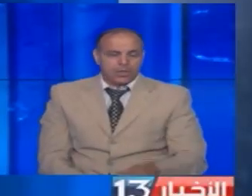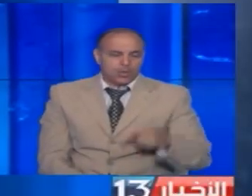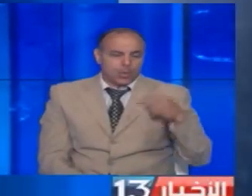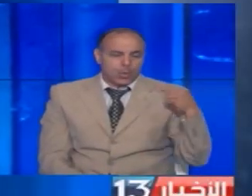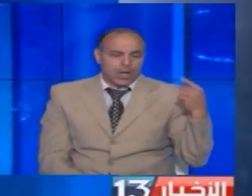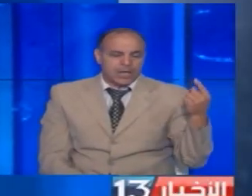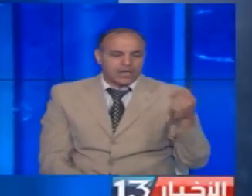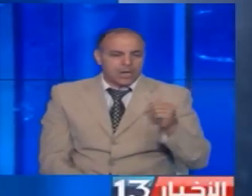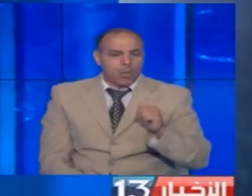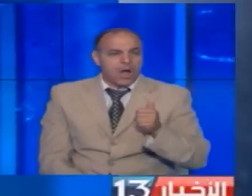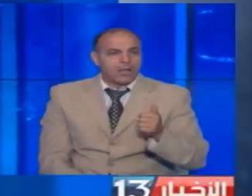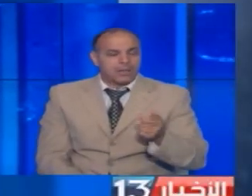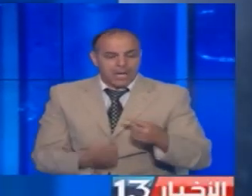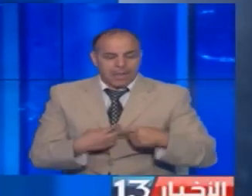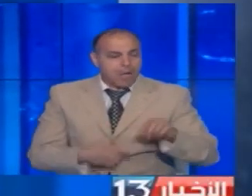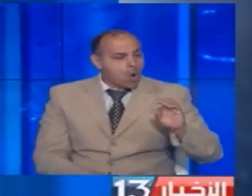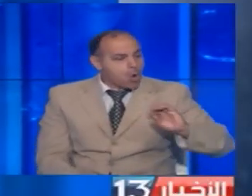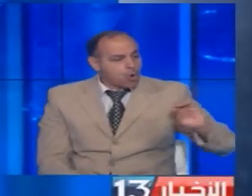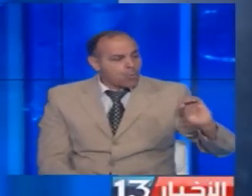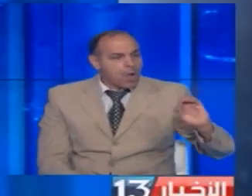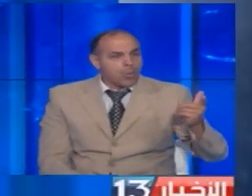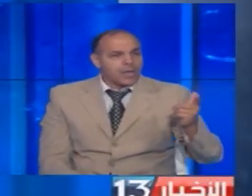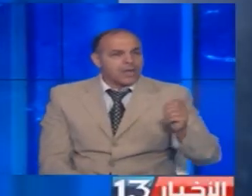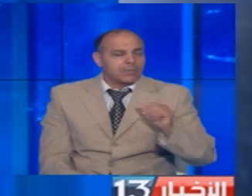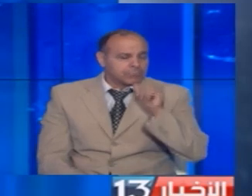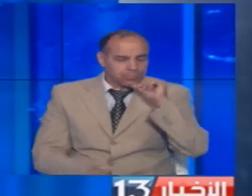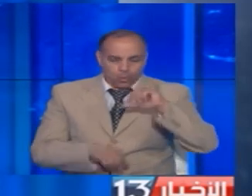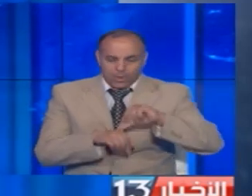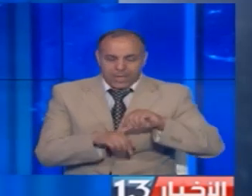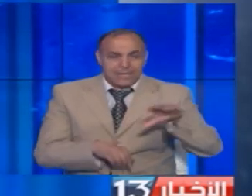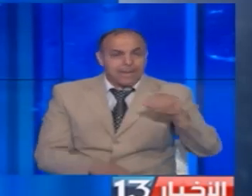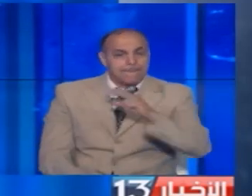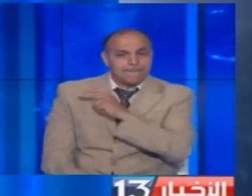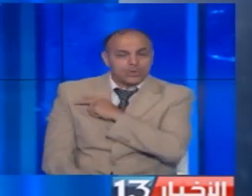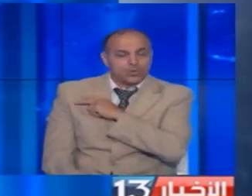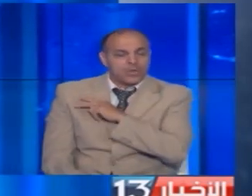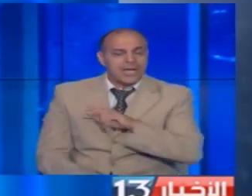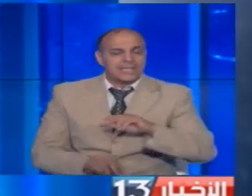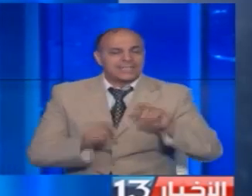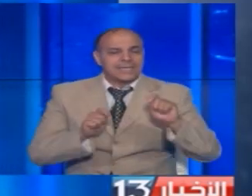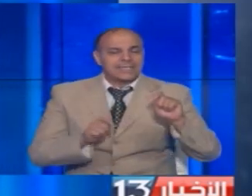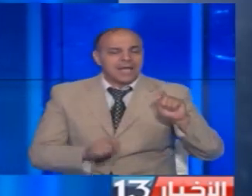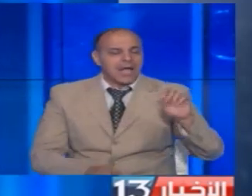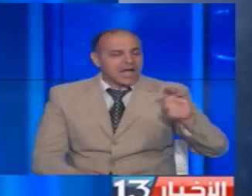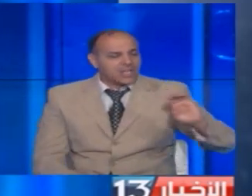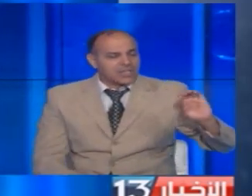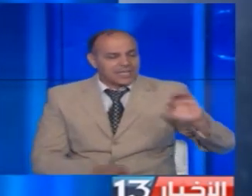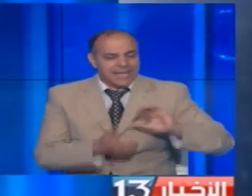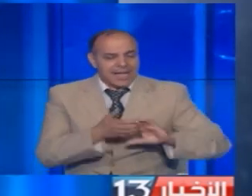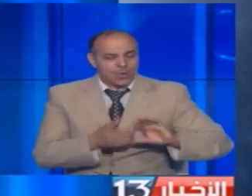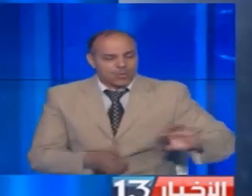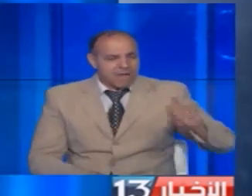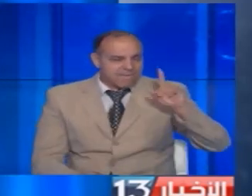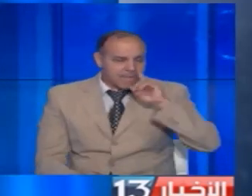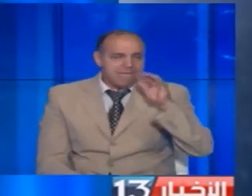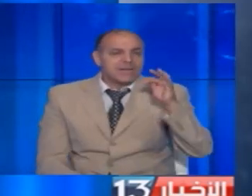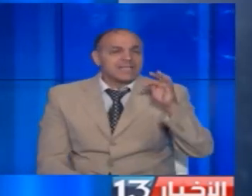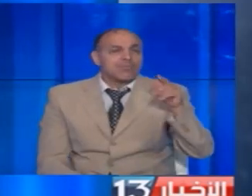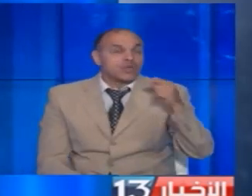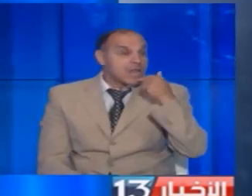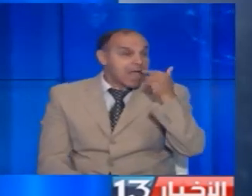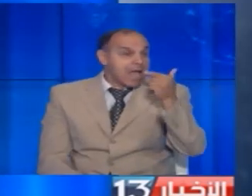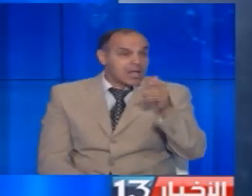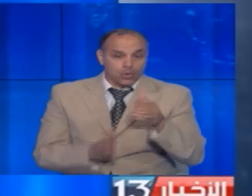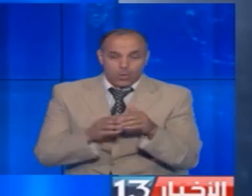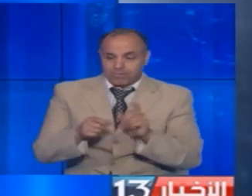دولياً، وغداة القمة الأوروبية التي انعقدت في بروكسل، دعت مسؤولة السياسة الخارجية بالاتحاد الأوروبي فيدريكا موغيريني، دعت